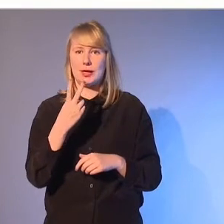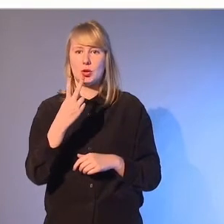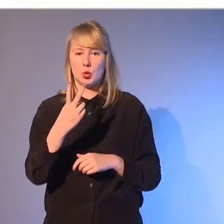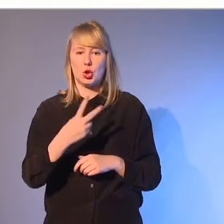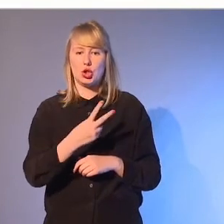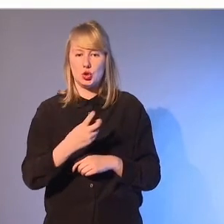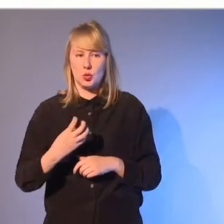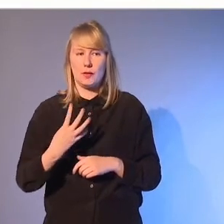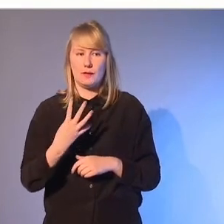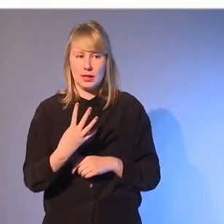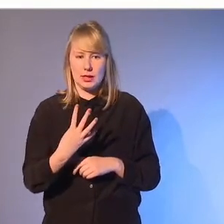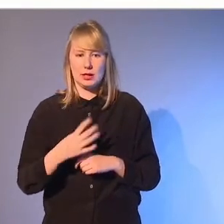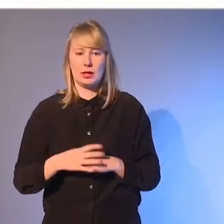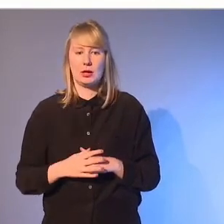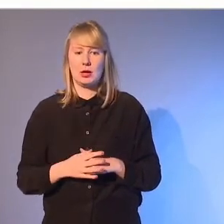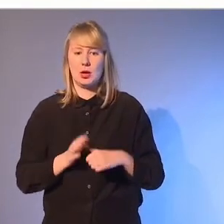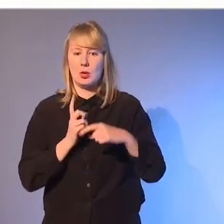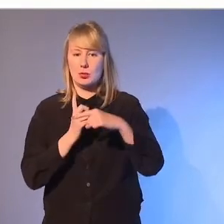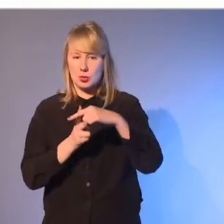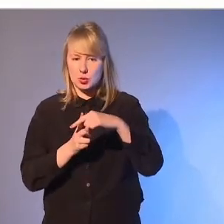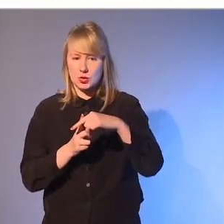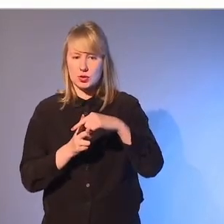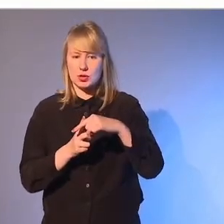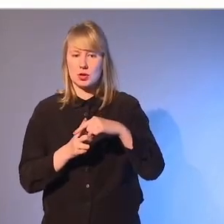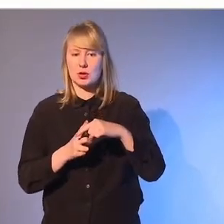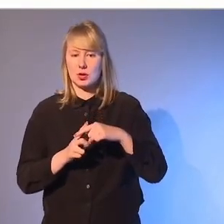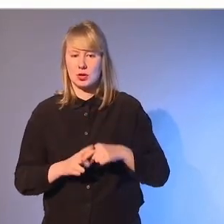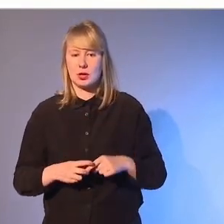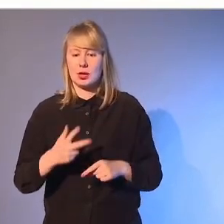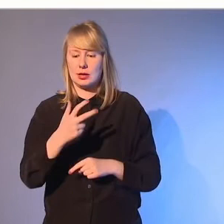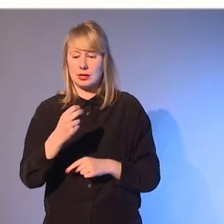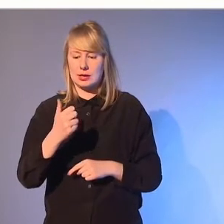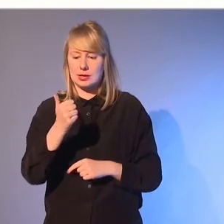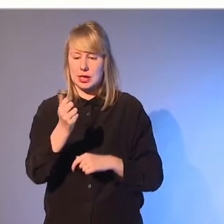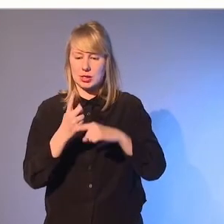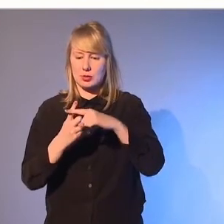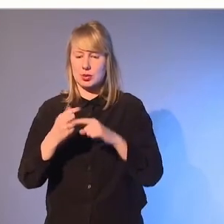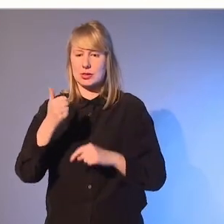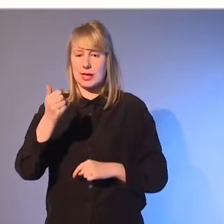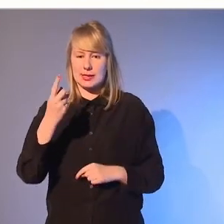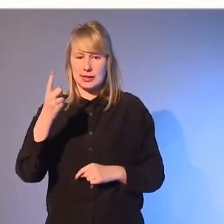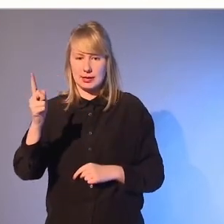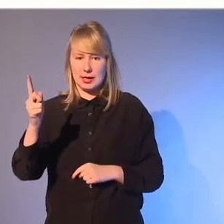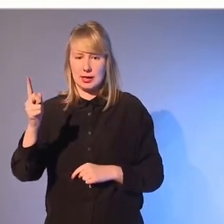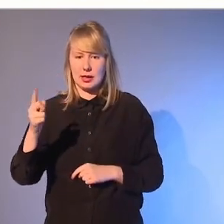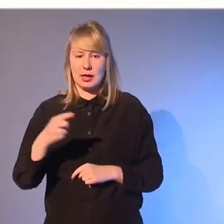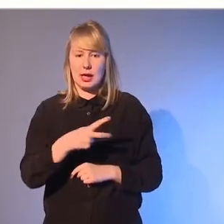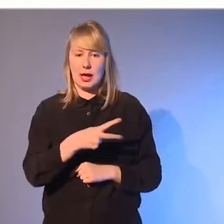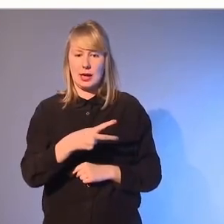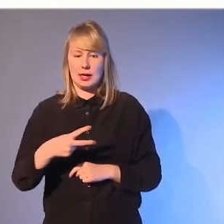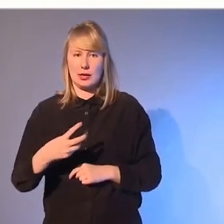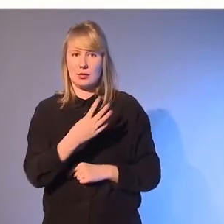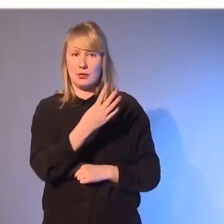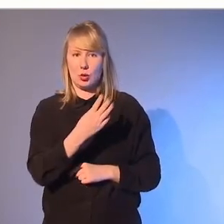24. Så ble det pluss 12 til, da ble det 6 pluss 6 til. Da ble det